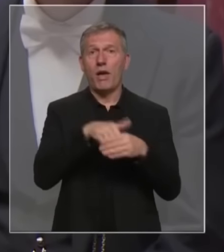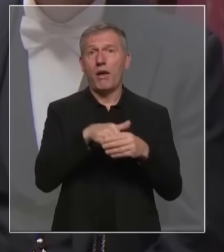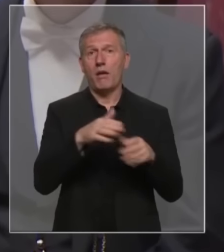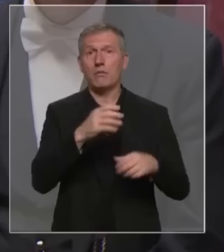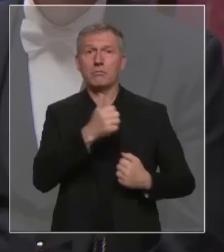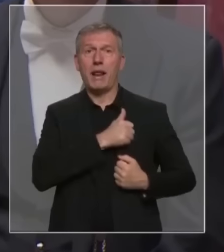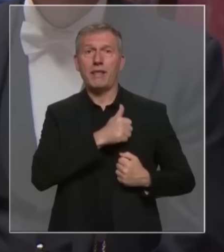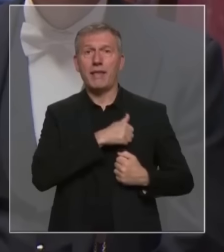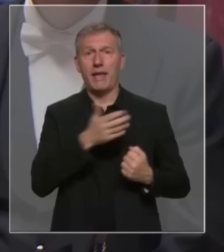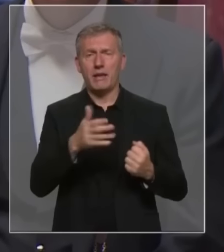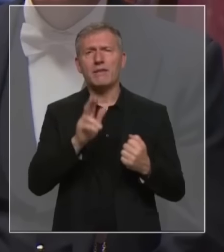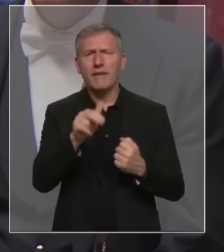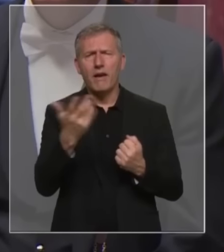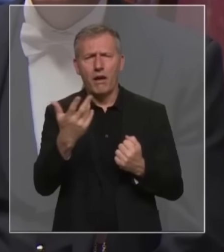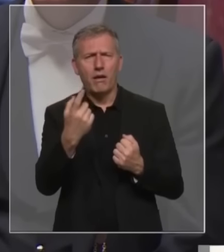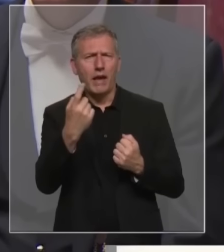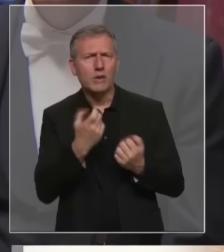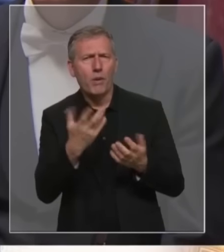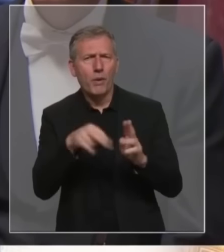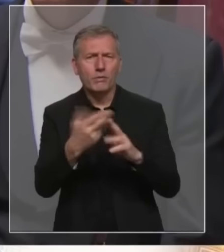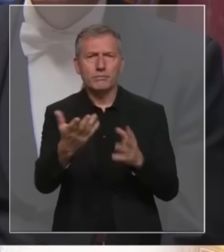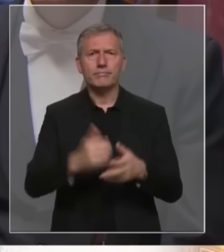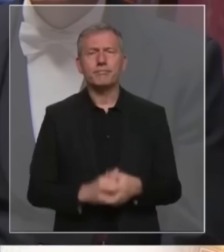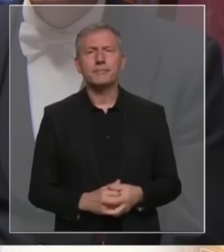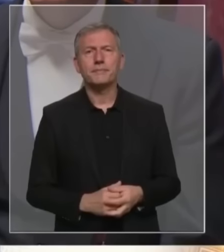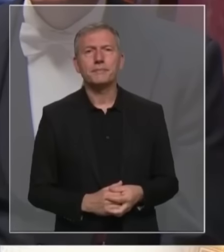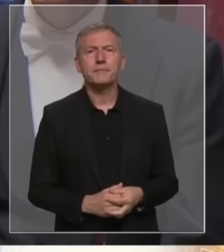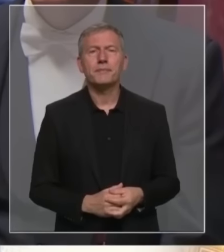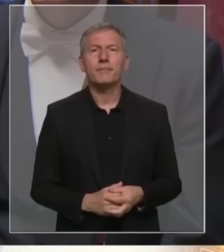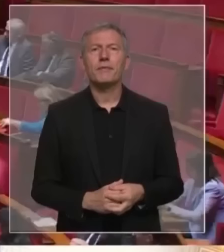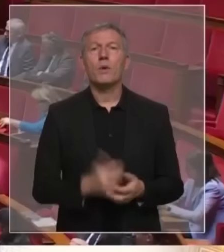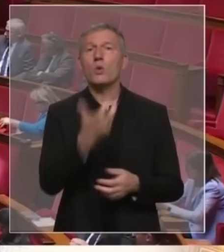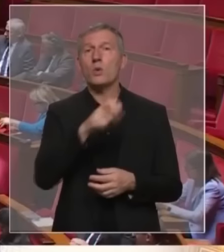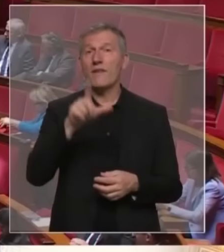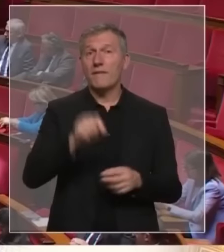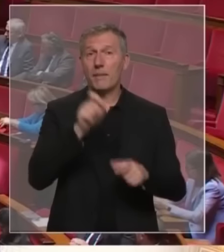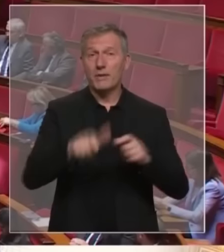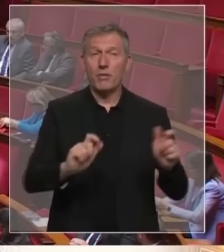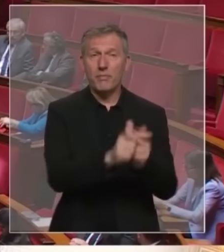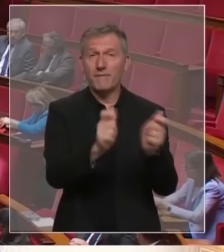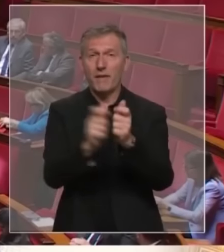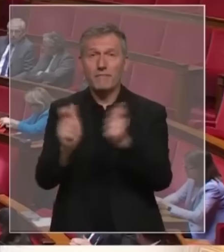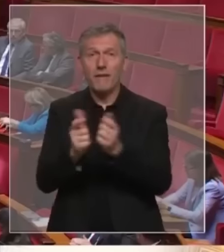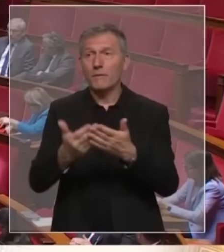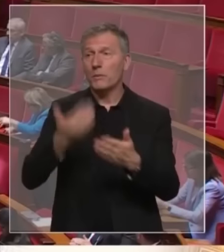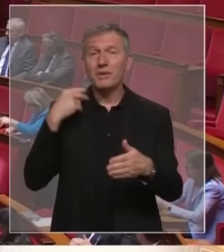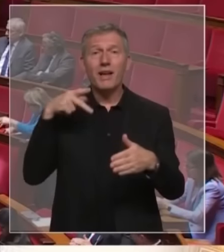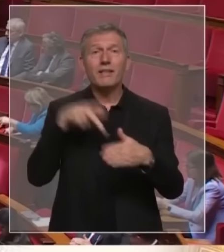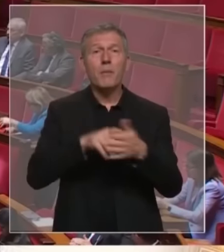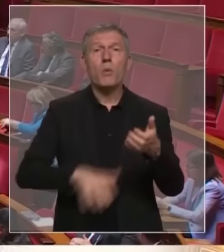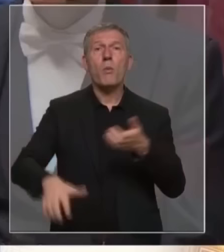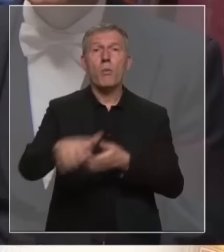œuvre je vais y venir monsieur monsieur le Président déjà plus de 320 interpellations ont été effectuées depuis le début de la